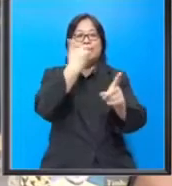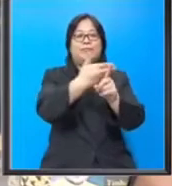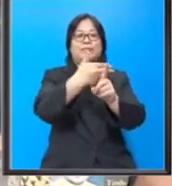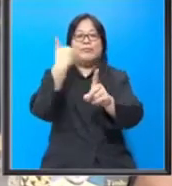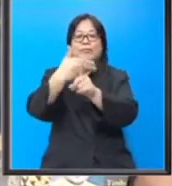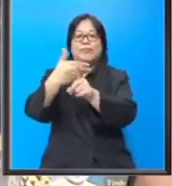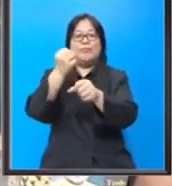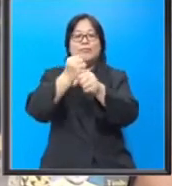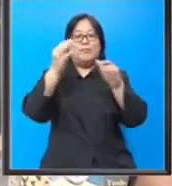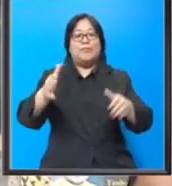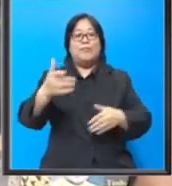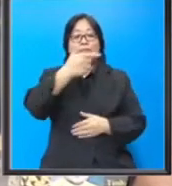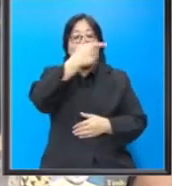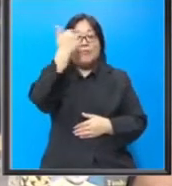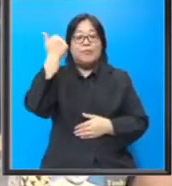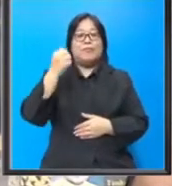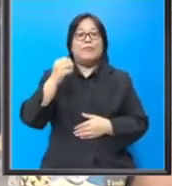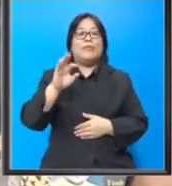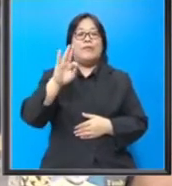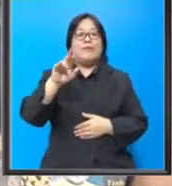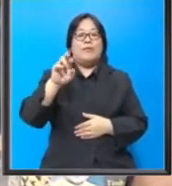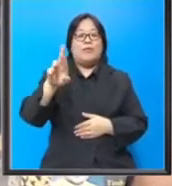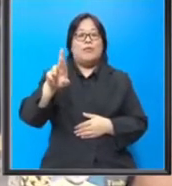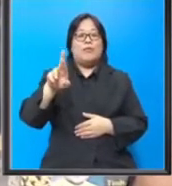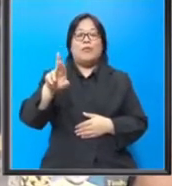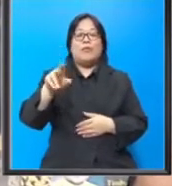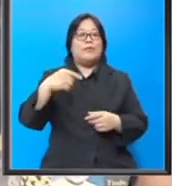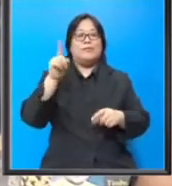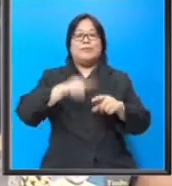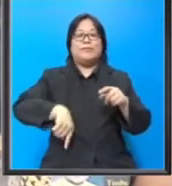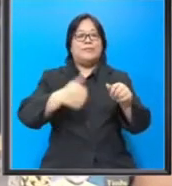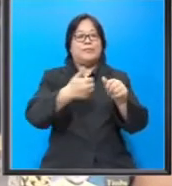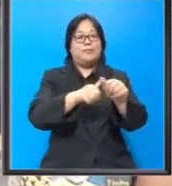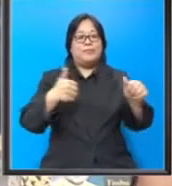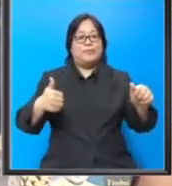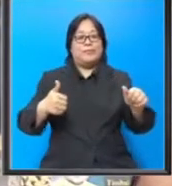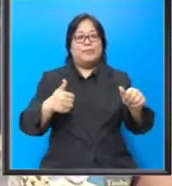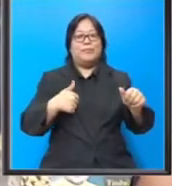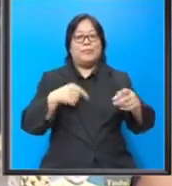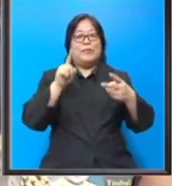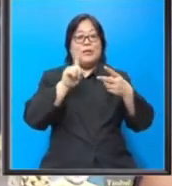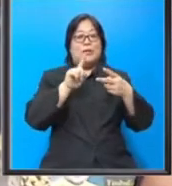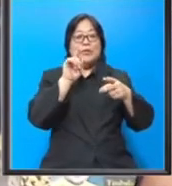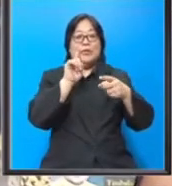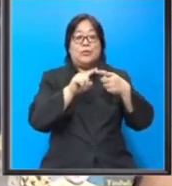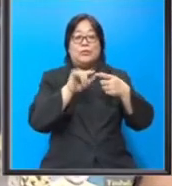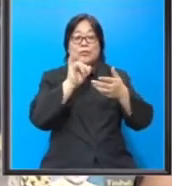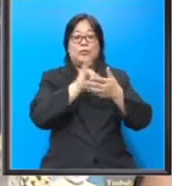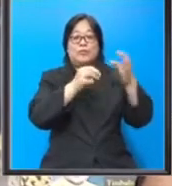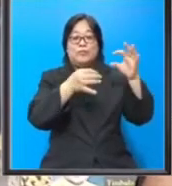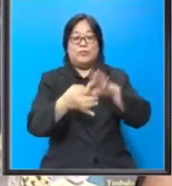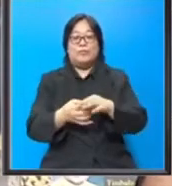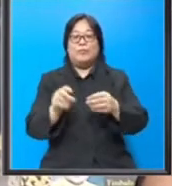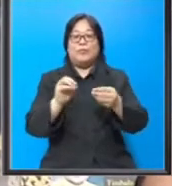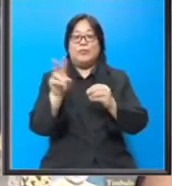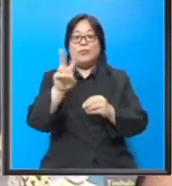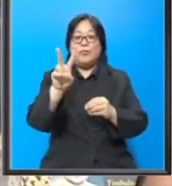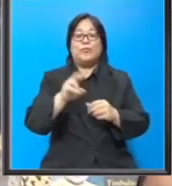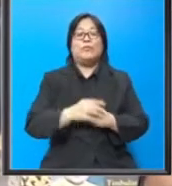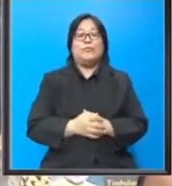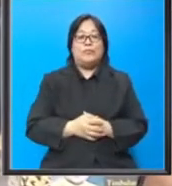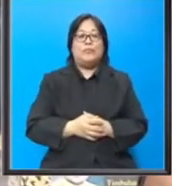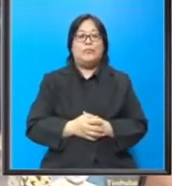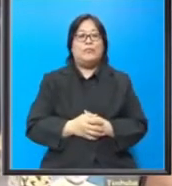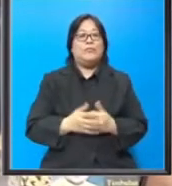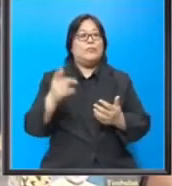pekerjaan disebabkan oleh faktor-faktor luar kawalan yang tidak dapat dielakkan saya kesentuh dalam soalan berkaitan dengan sore yang kedua kenangan